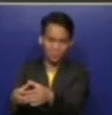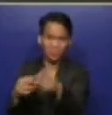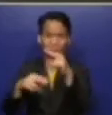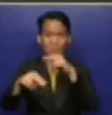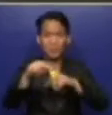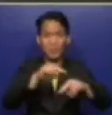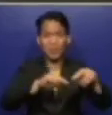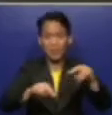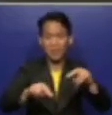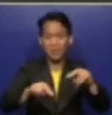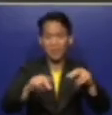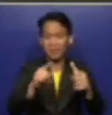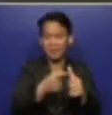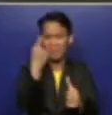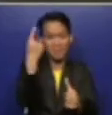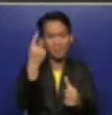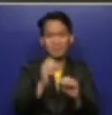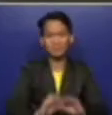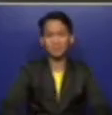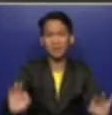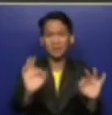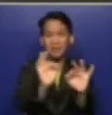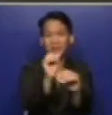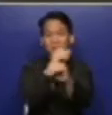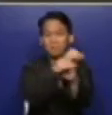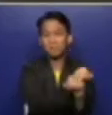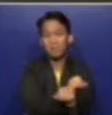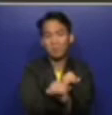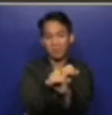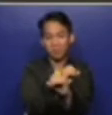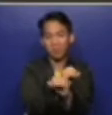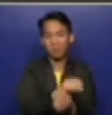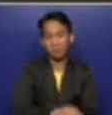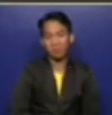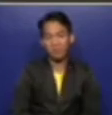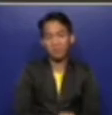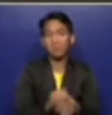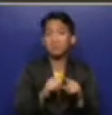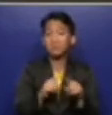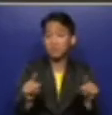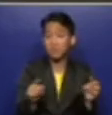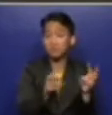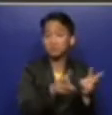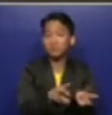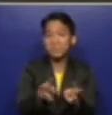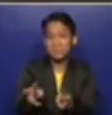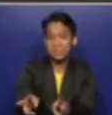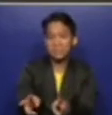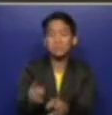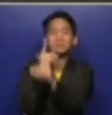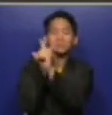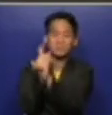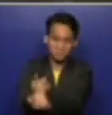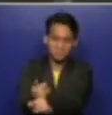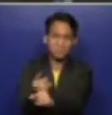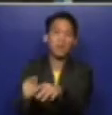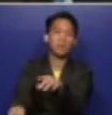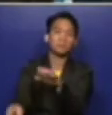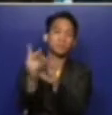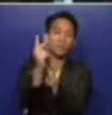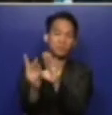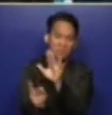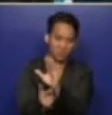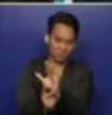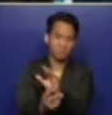เน้นเรื่องความปลอดภัยในเรื่องของมาตรการต่างๆนั้นก็ต้องเป็นไปในทางเดียวกันตามกรอบกฎหมายนะครับการชุมนุมก็จะต้อง